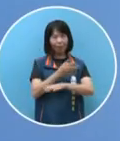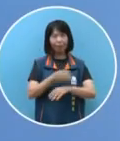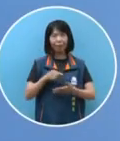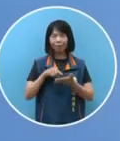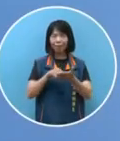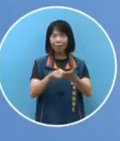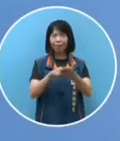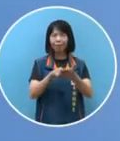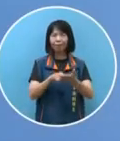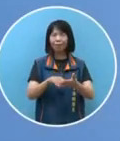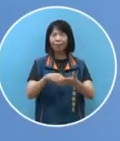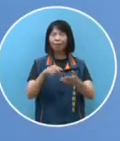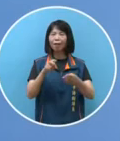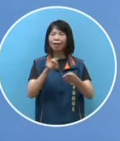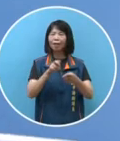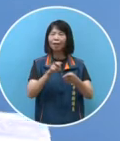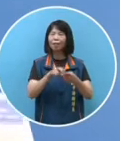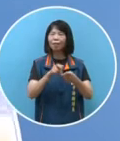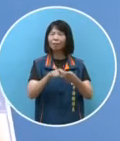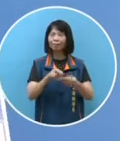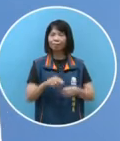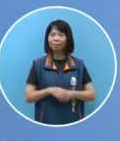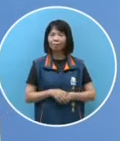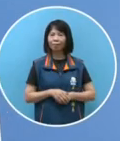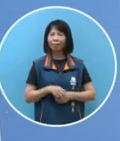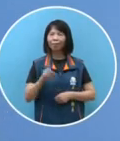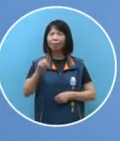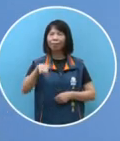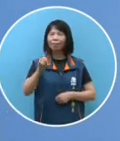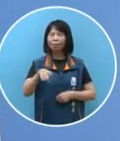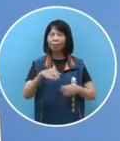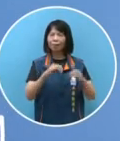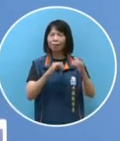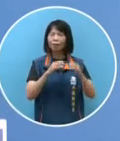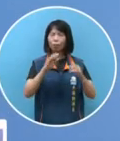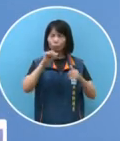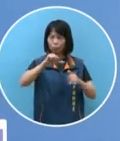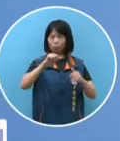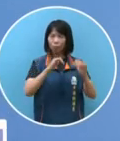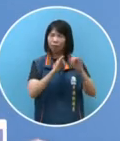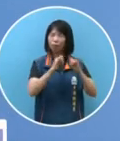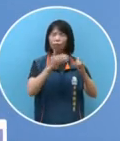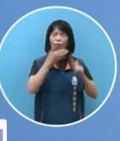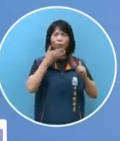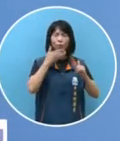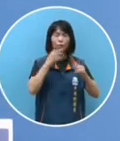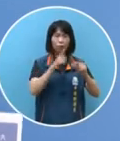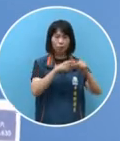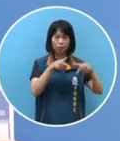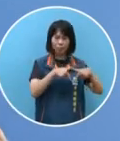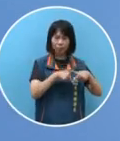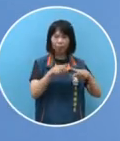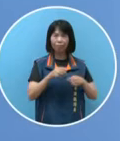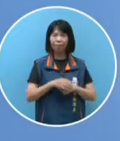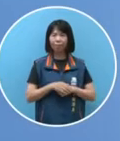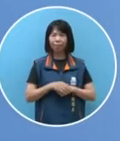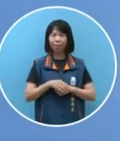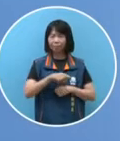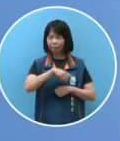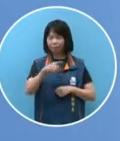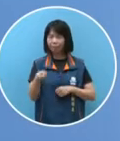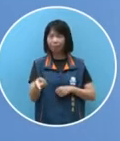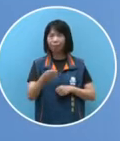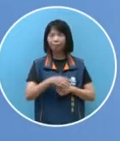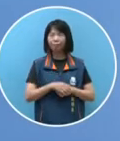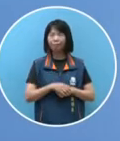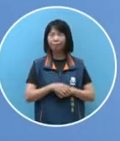诊，县长徐正伟、秘书长张义华以及卫生局长朱家祥下午3点在卫生局召开了例行性的防疫会议，并